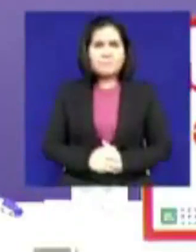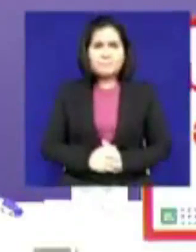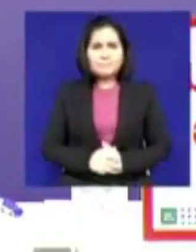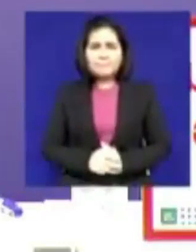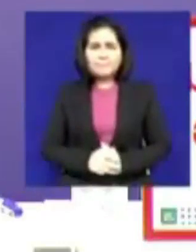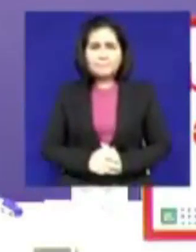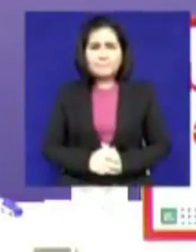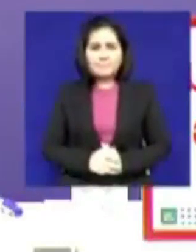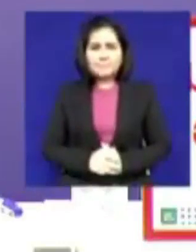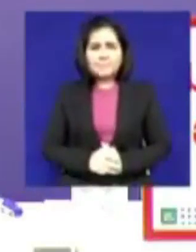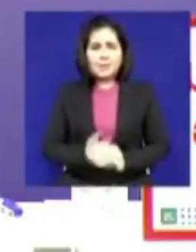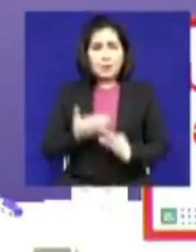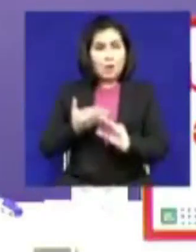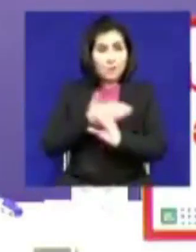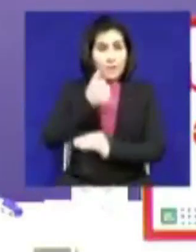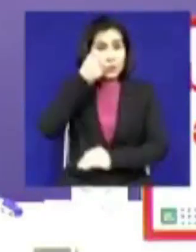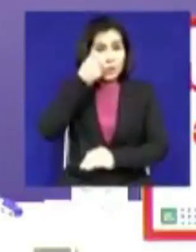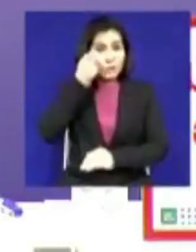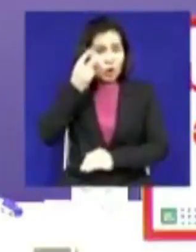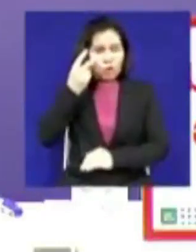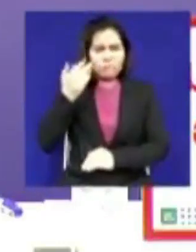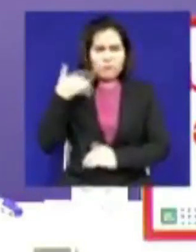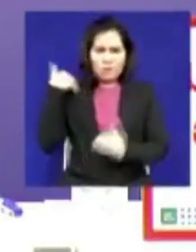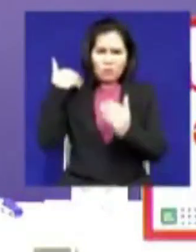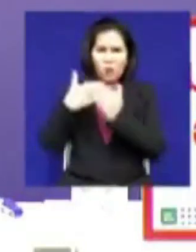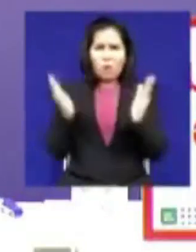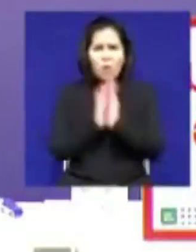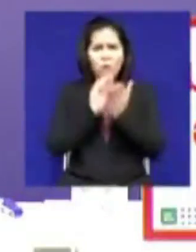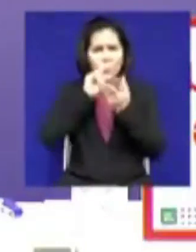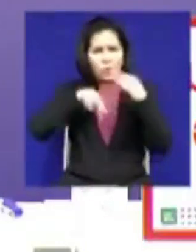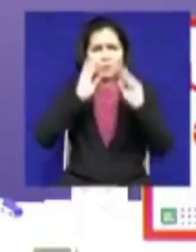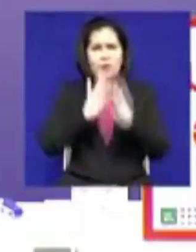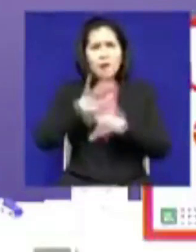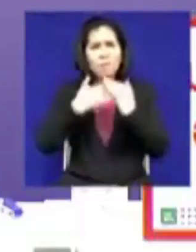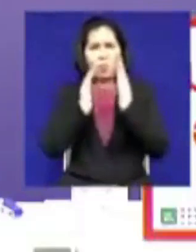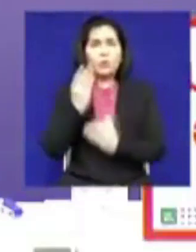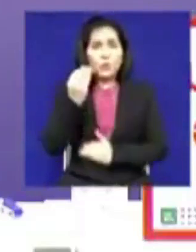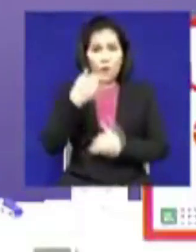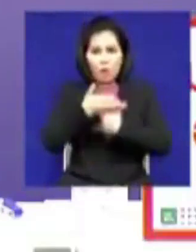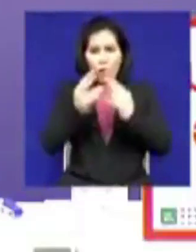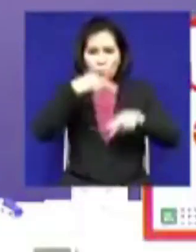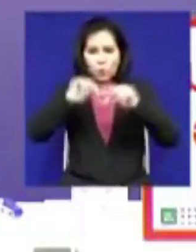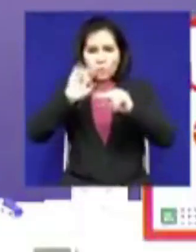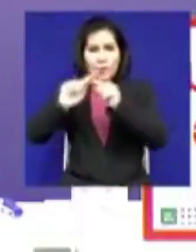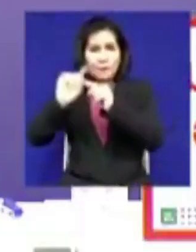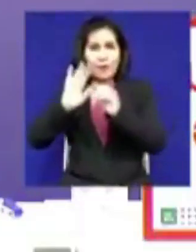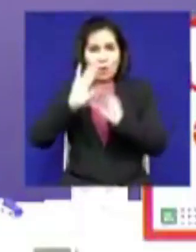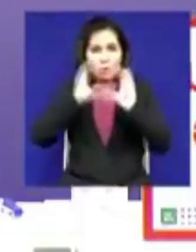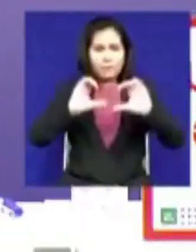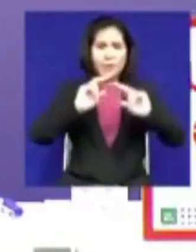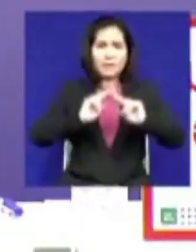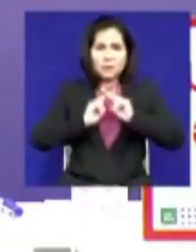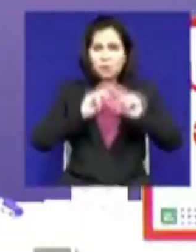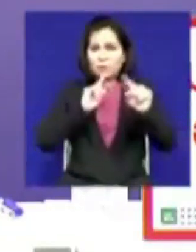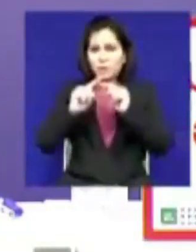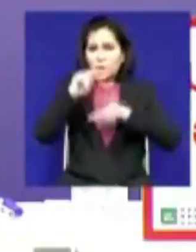ติดเชื้อให้มันกว้างขึ้นกว่าเดิม ครับแล้วก็เพิ่มเติมนิดนึงนะครับตอนนี้เรามียุทธศาสตร์หนึ่งจังหวัดหนึ่งแล็บ100ห้องปฏิบัติ